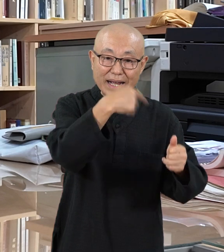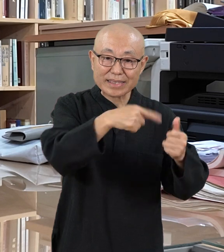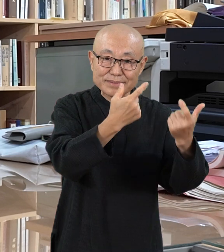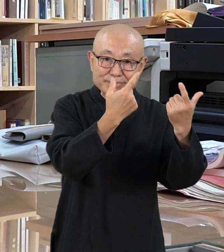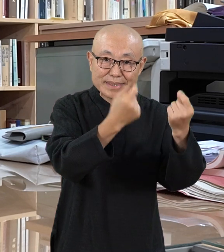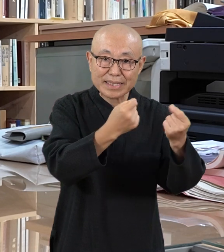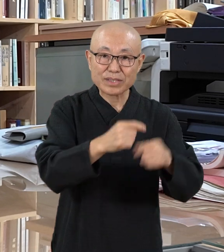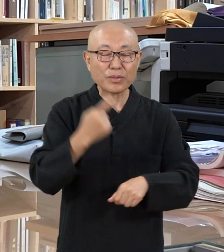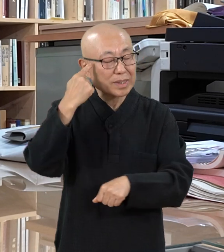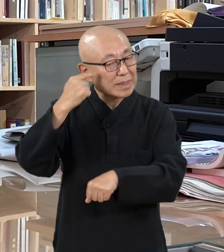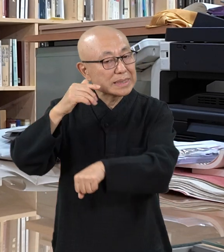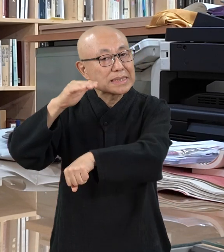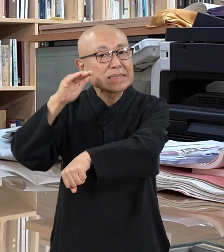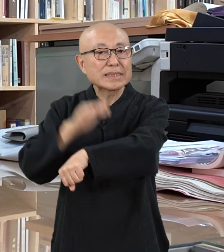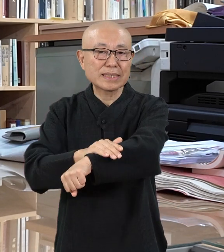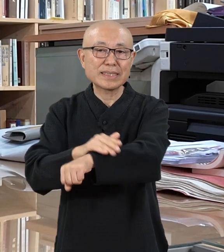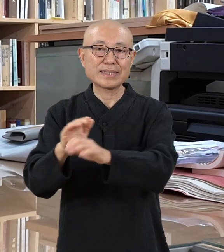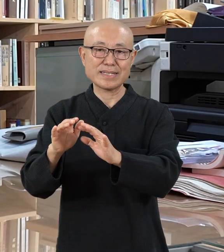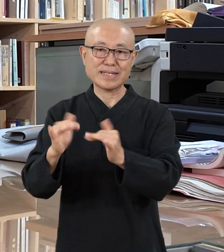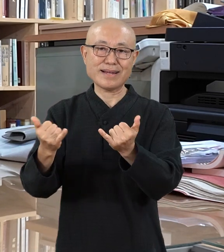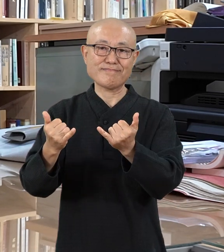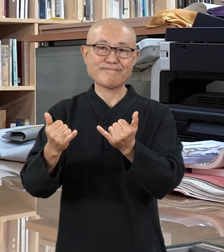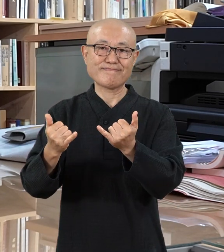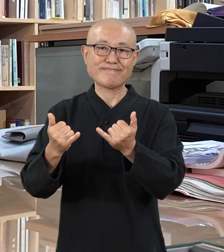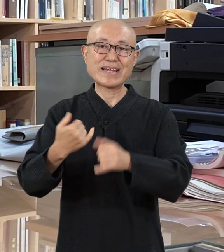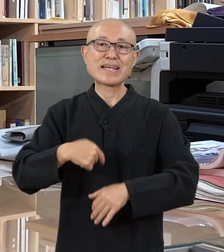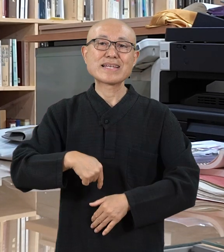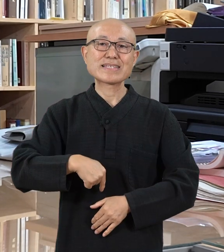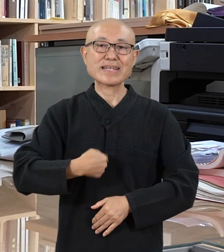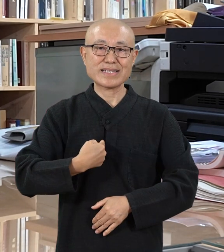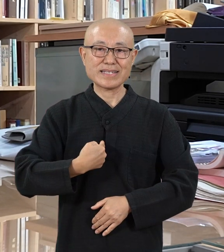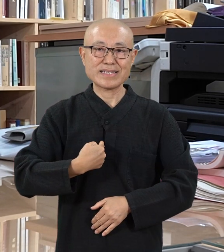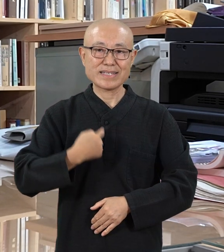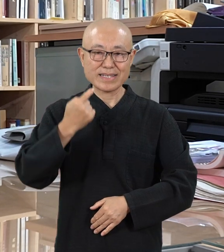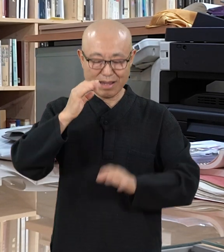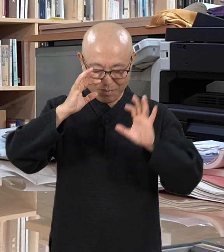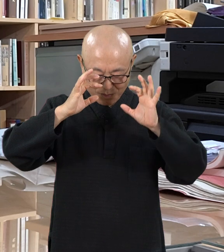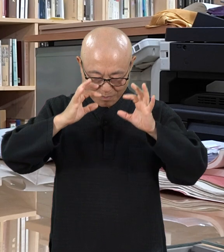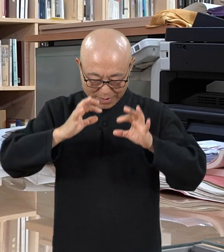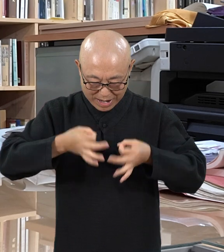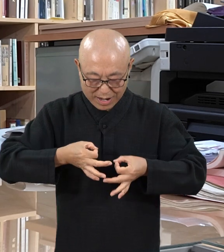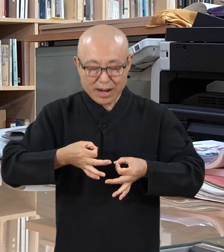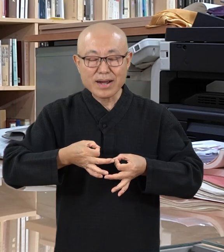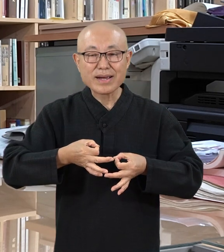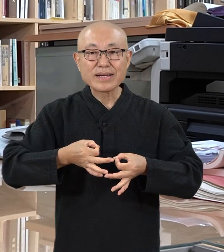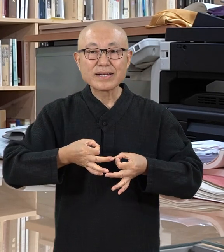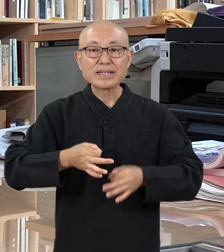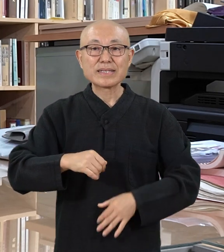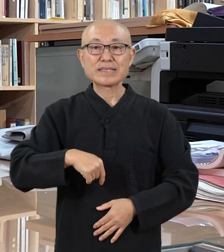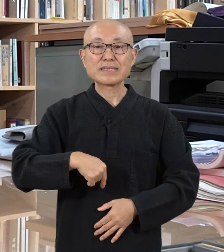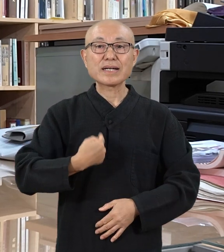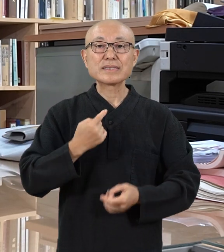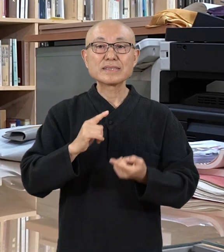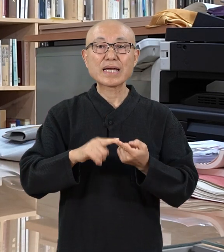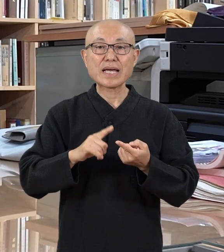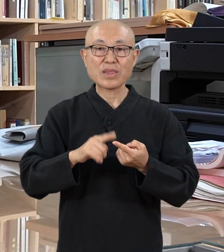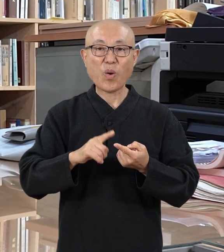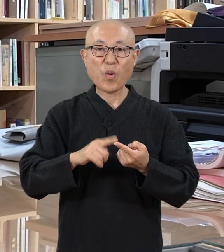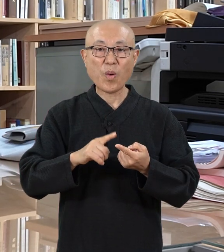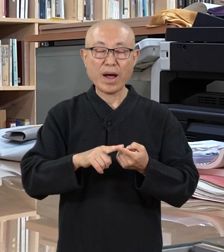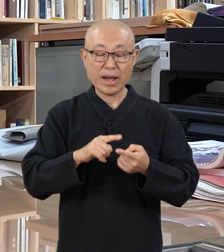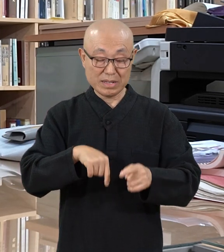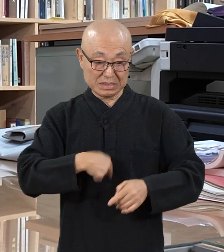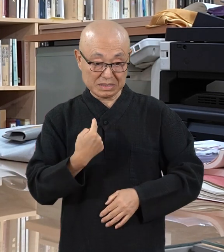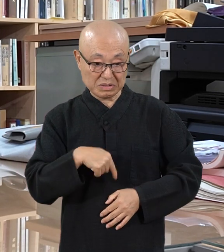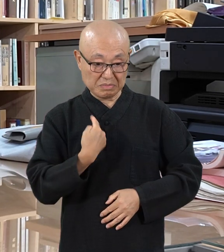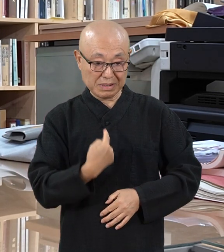아주 지혜롭고 명민한 사람이 자기를 가다듬어서 굉장히 자기 자신을 독보적인